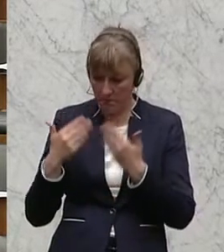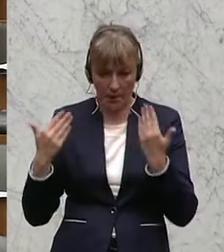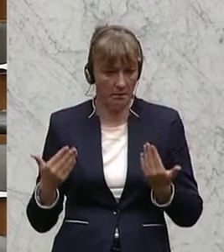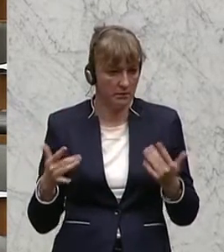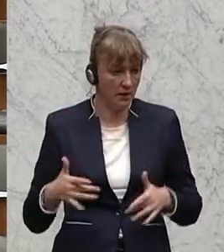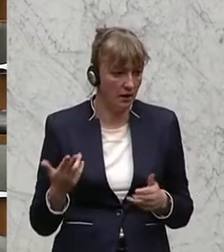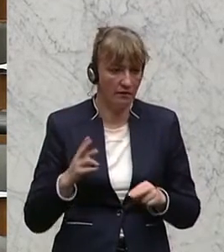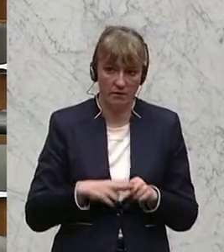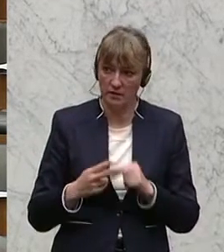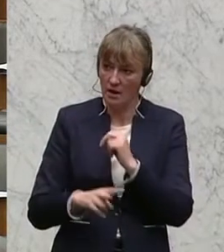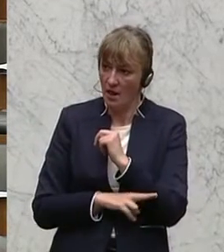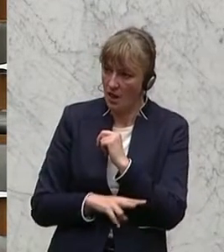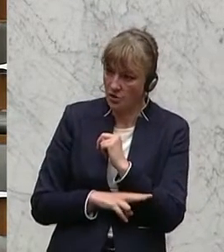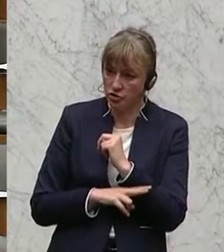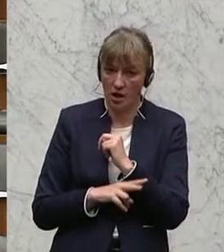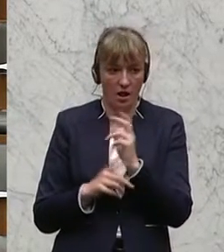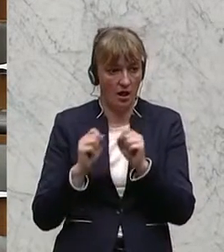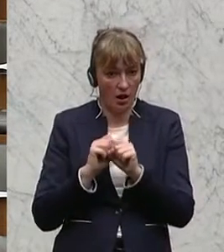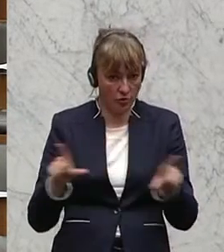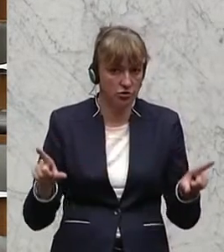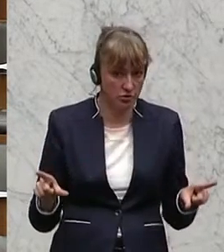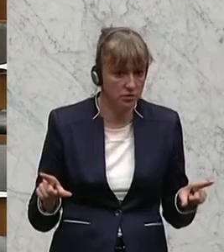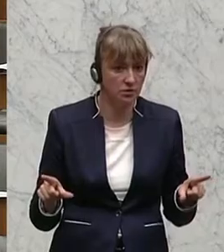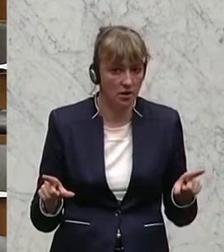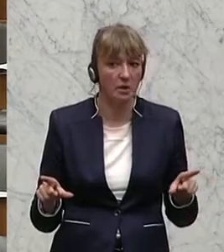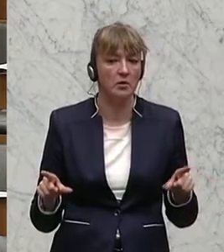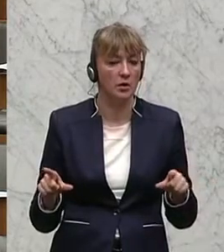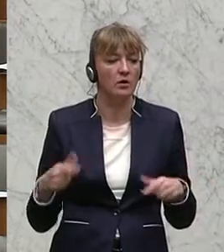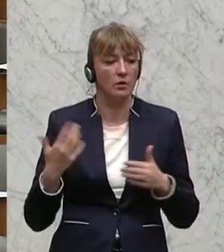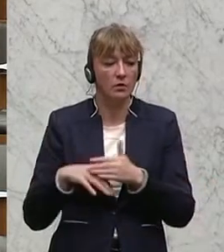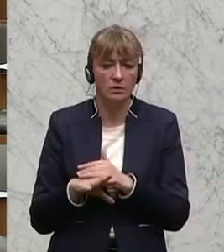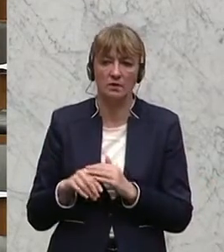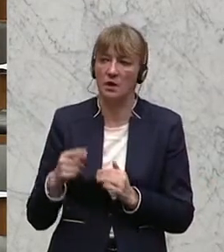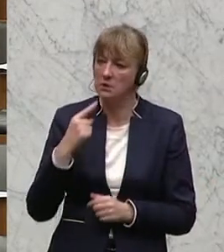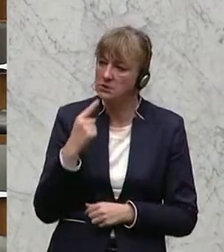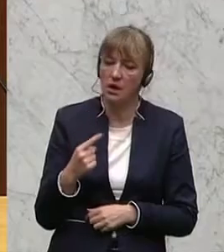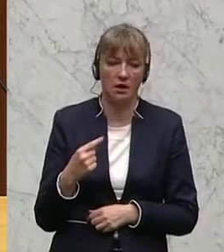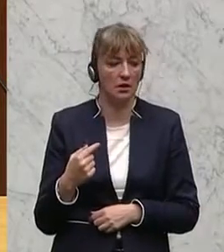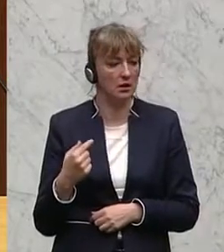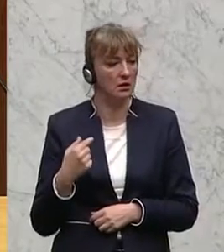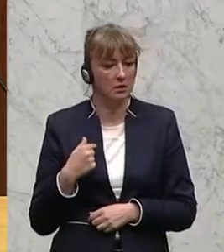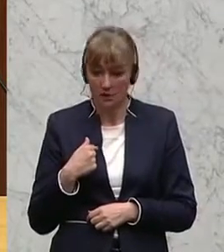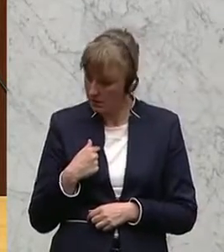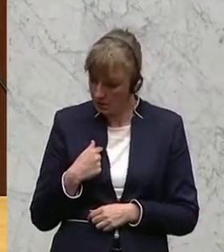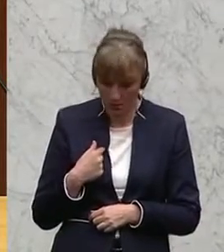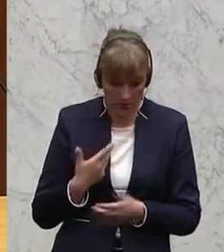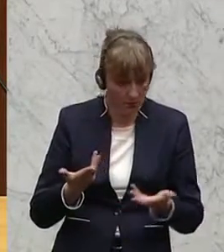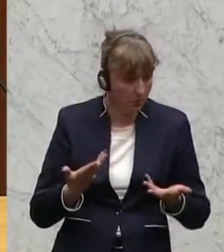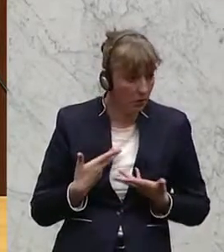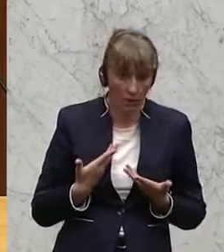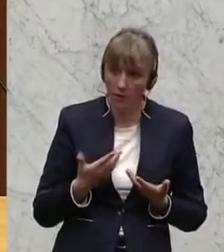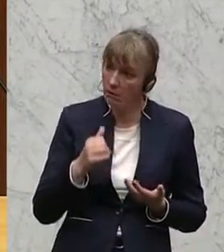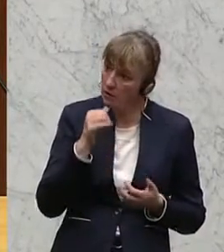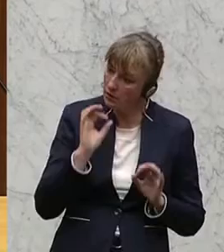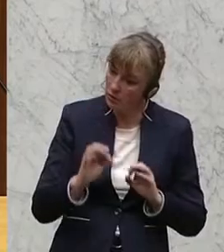dass wenn eine Lehrstelle ausgeschrieben wird, die Unternehmer sagen, ich bekomme keine